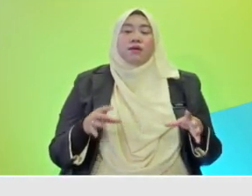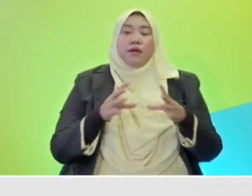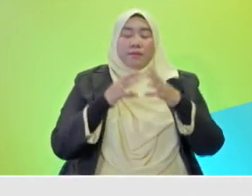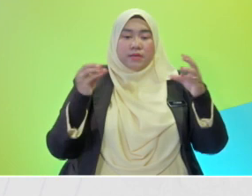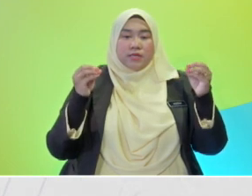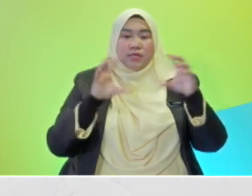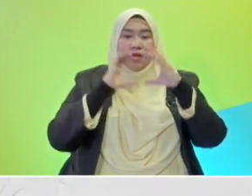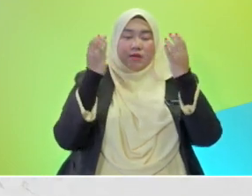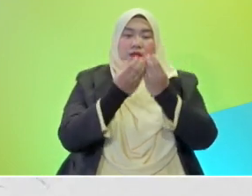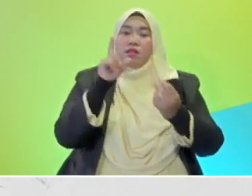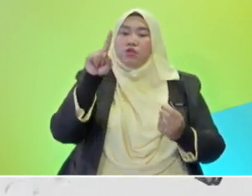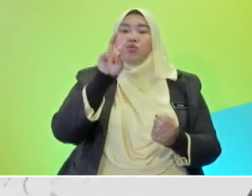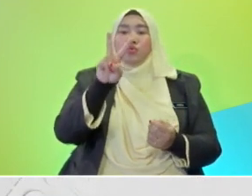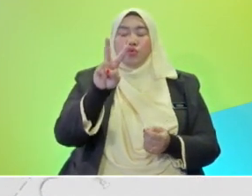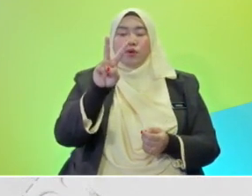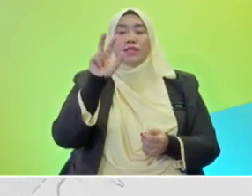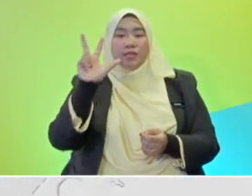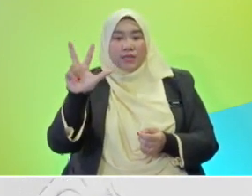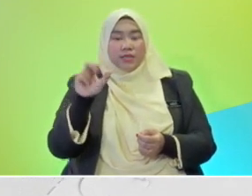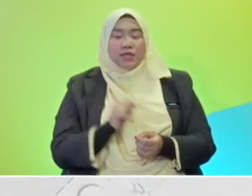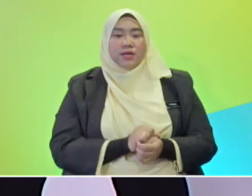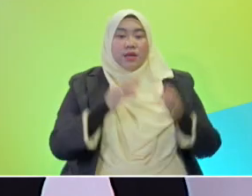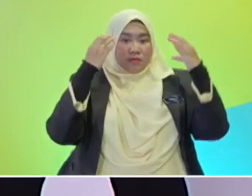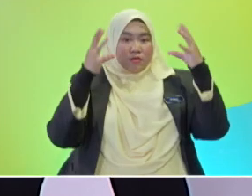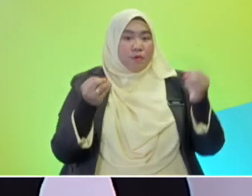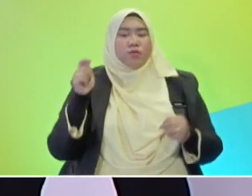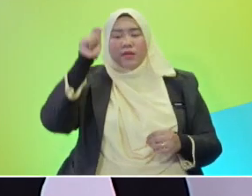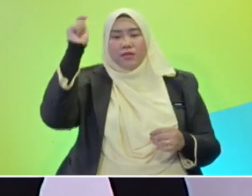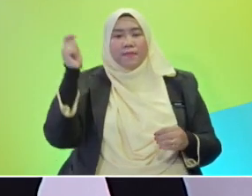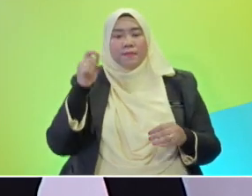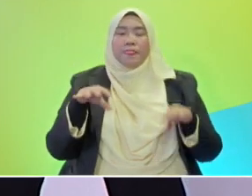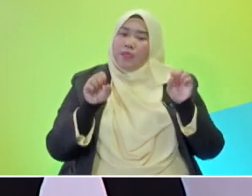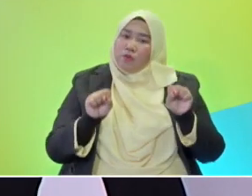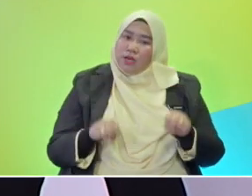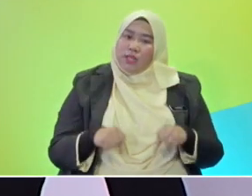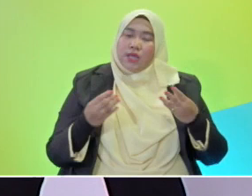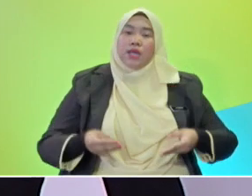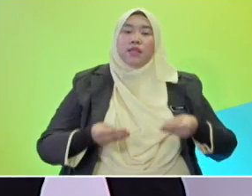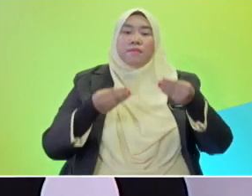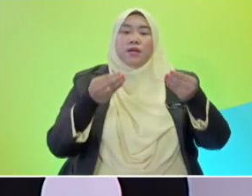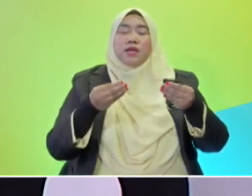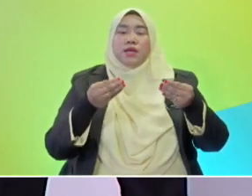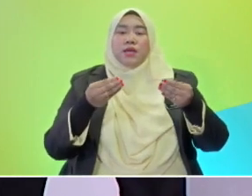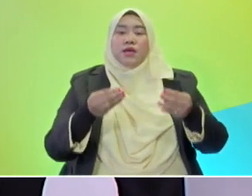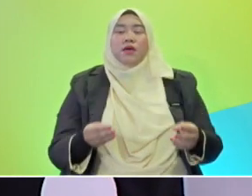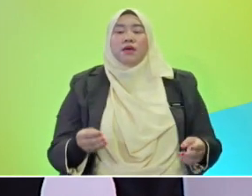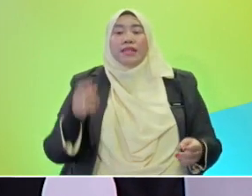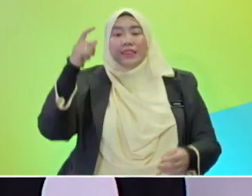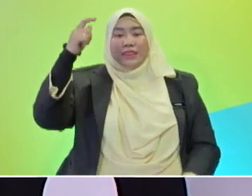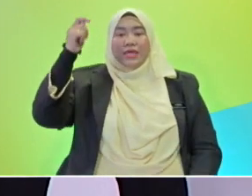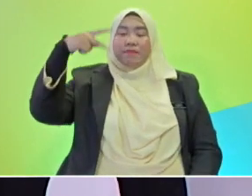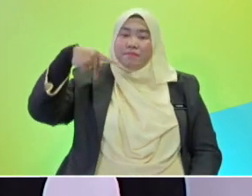tersebut dan sekarang bertanya dengan guru-guru Bolehkah kita memberi tahap penguasaan keseluruhan